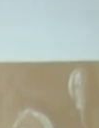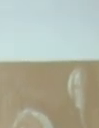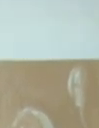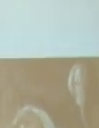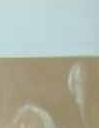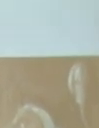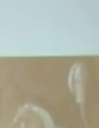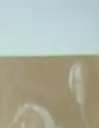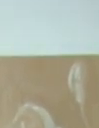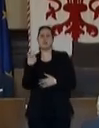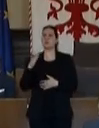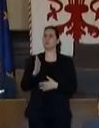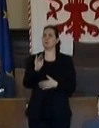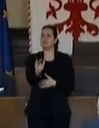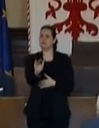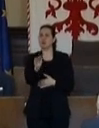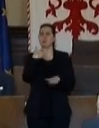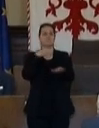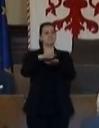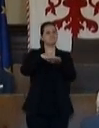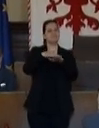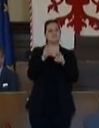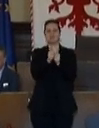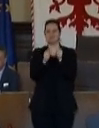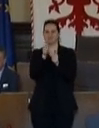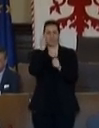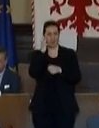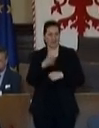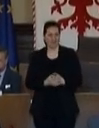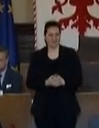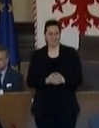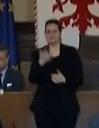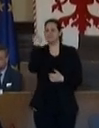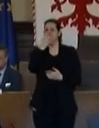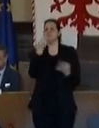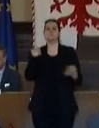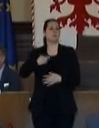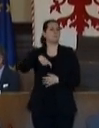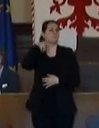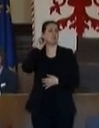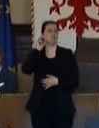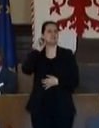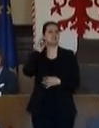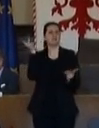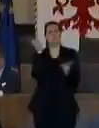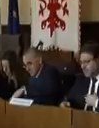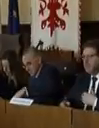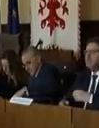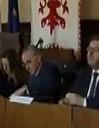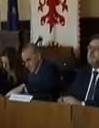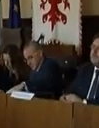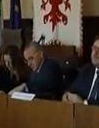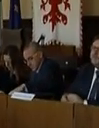laurearmi in architettura, sono un architetto, libero e professionista. Marco è la dimostrazione che nonostante la sua